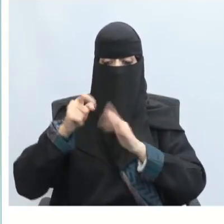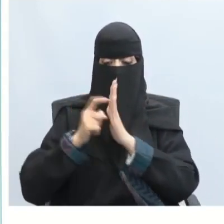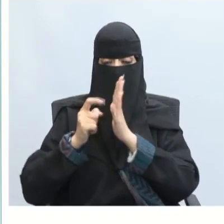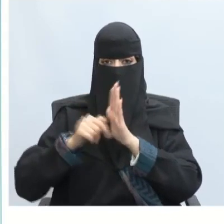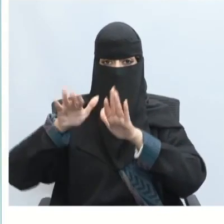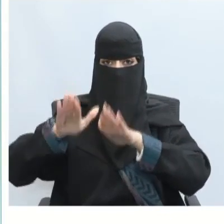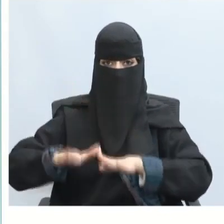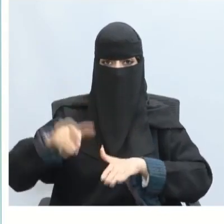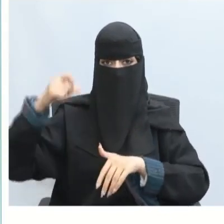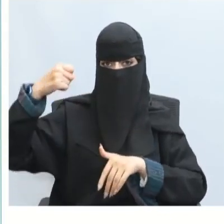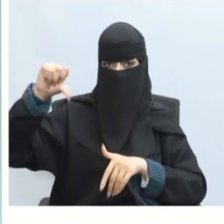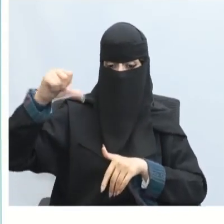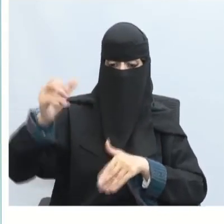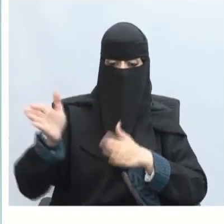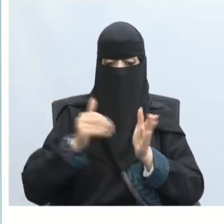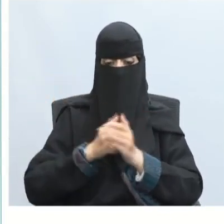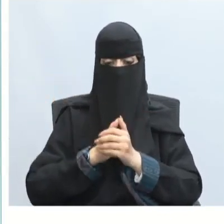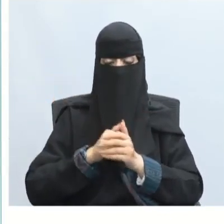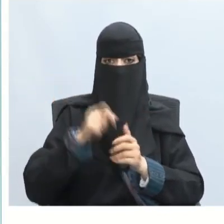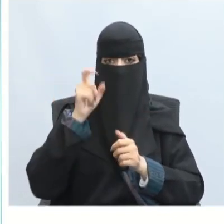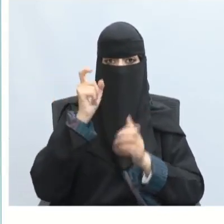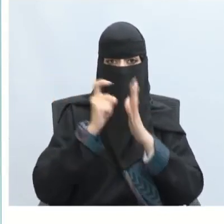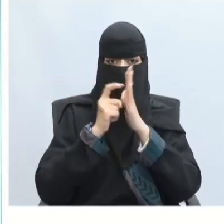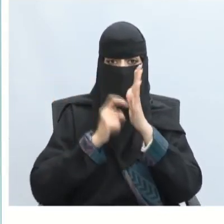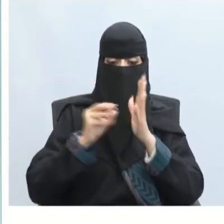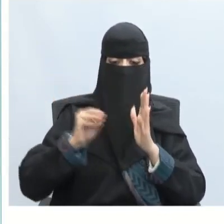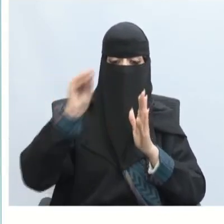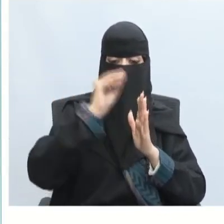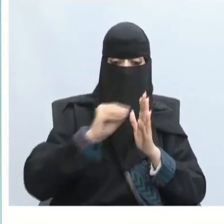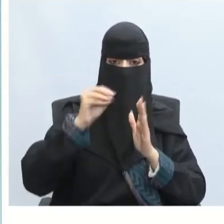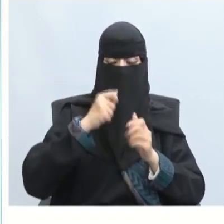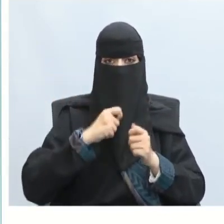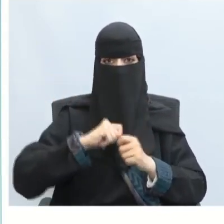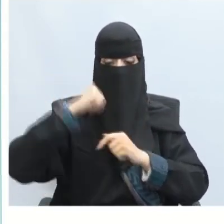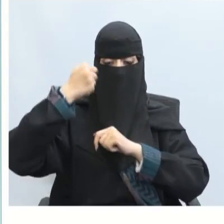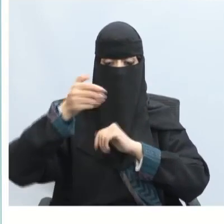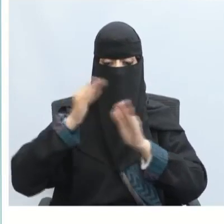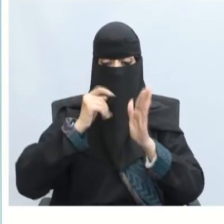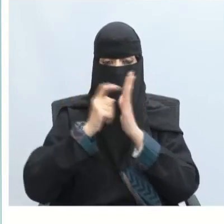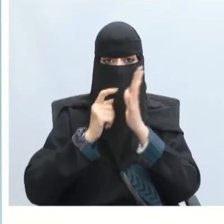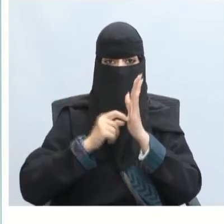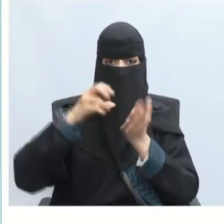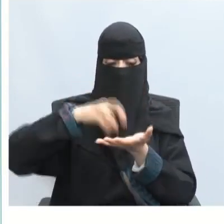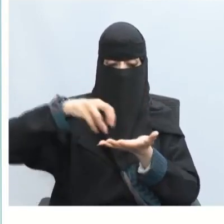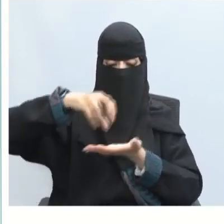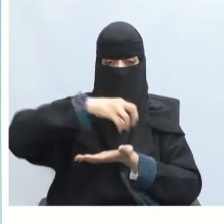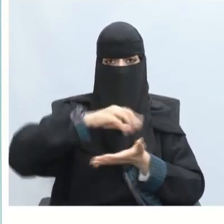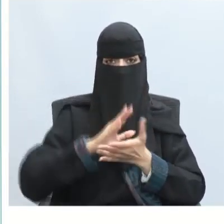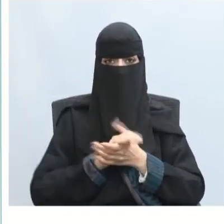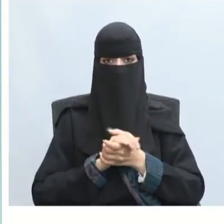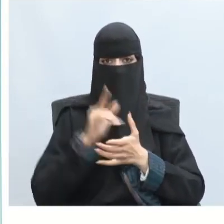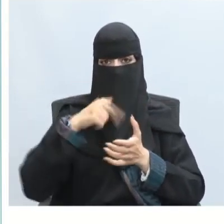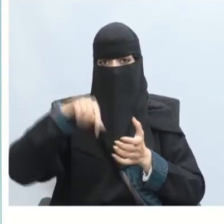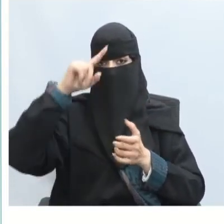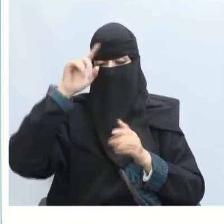الشورى ونظام مجلس الوزراء ونظام هيئه البيعه ونظام المناطق من